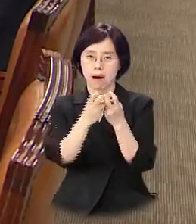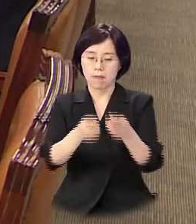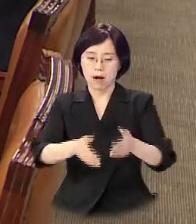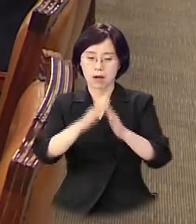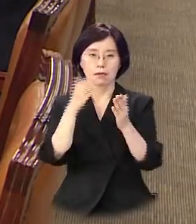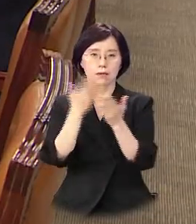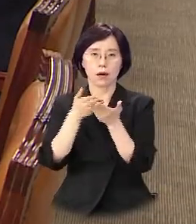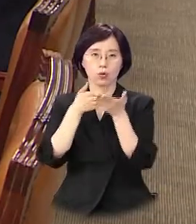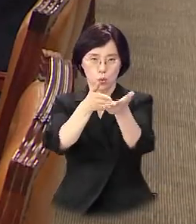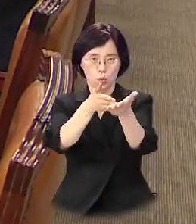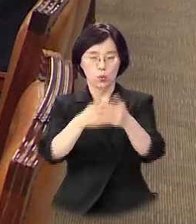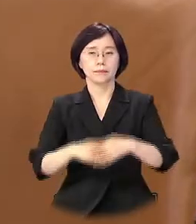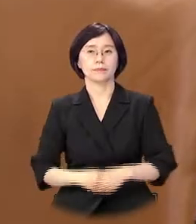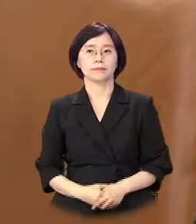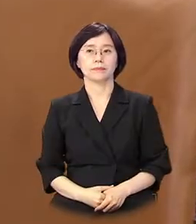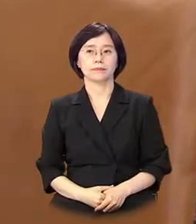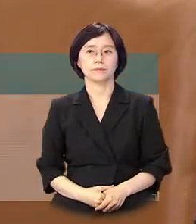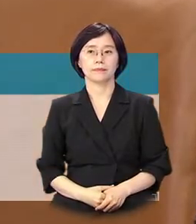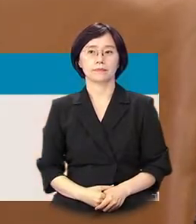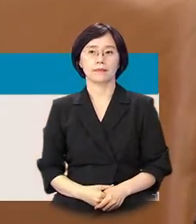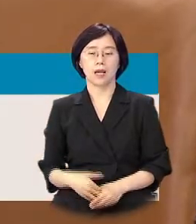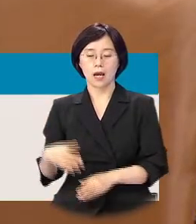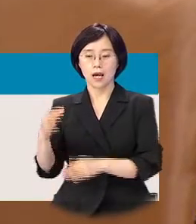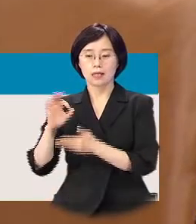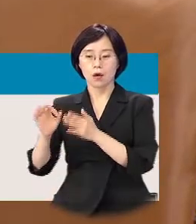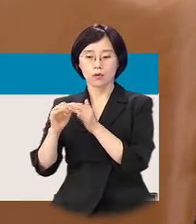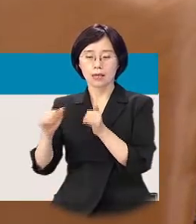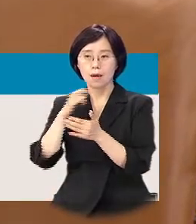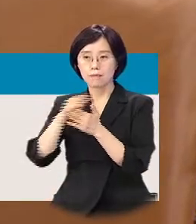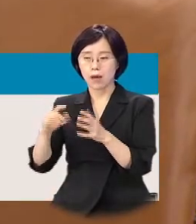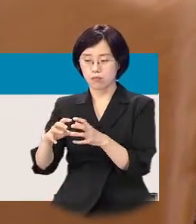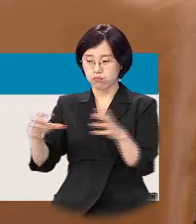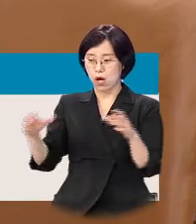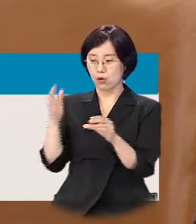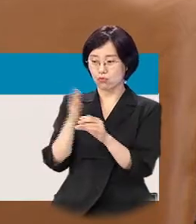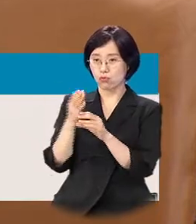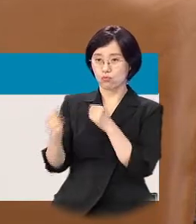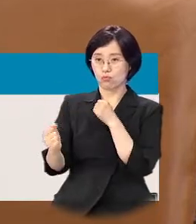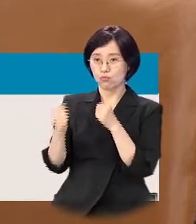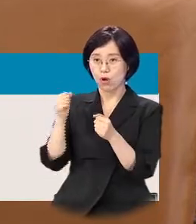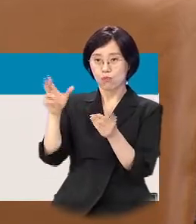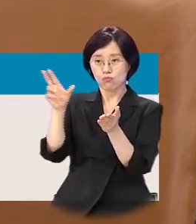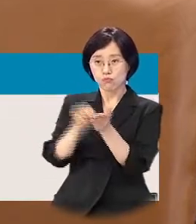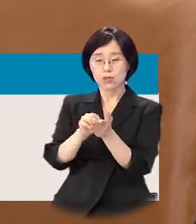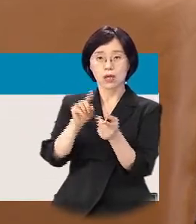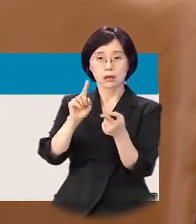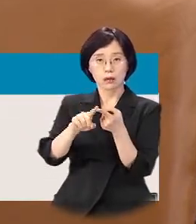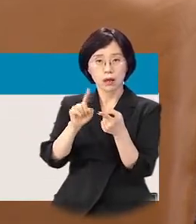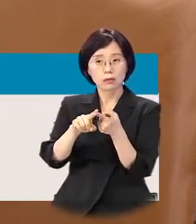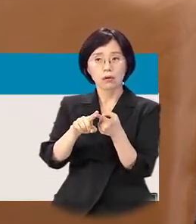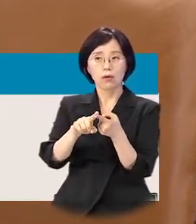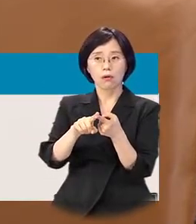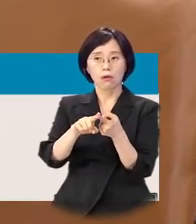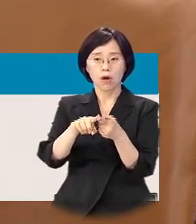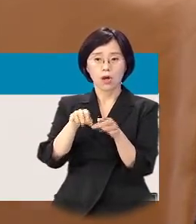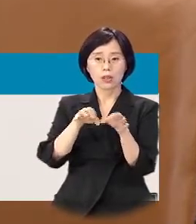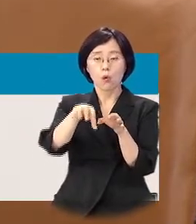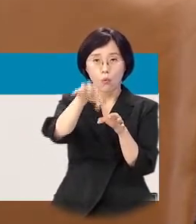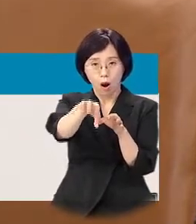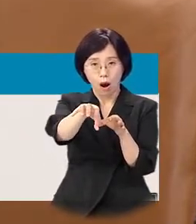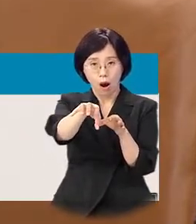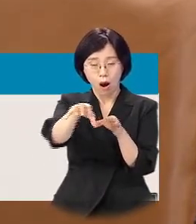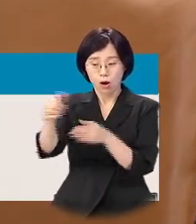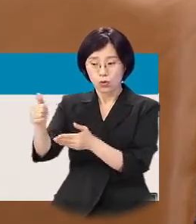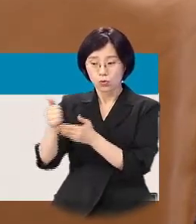대책 마련을 촉구했습니다. 소비자 피해 규모는 점점 커지고 있는데 이 문제를 단순히 통신사